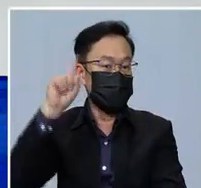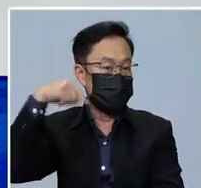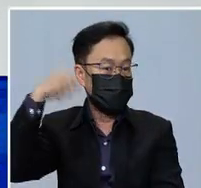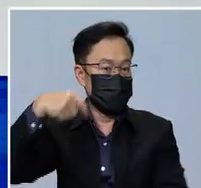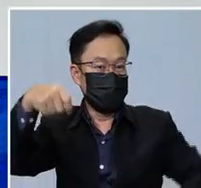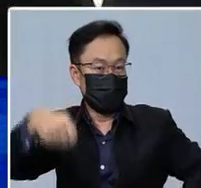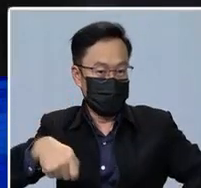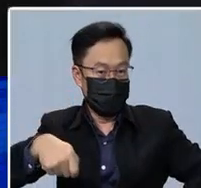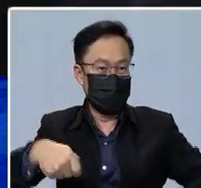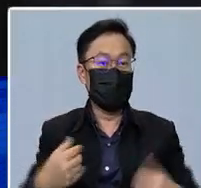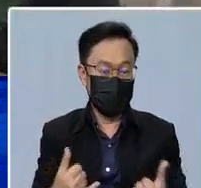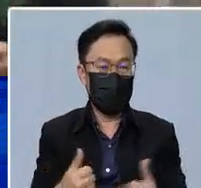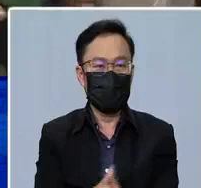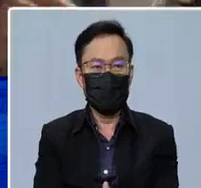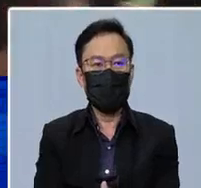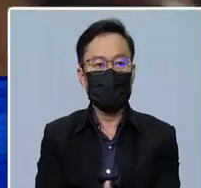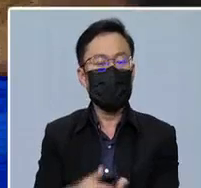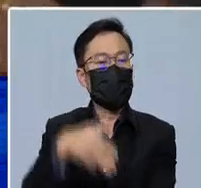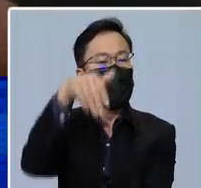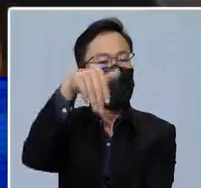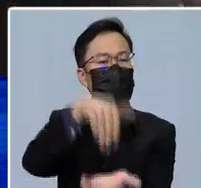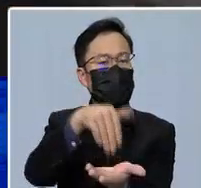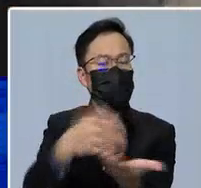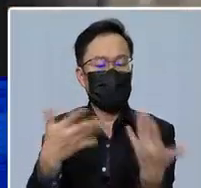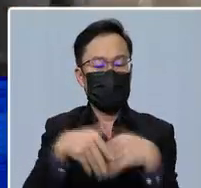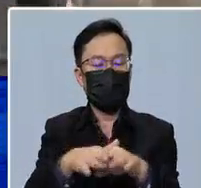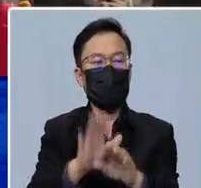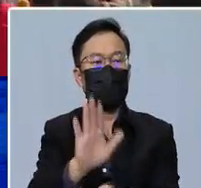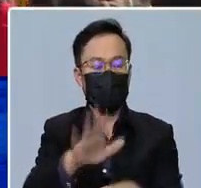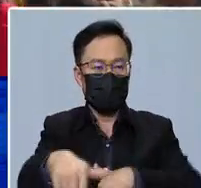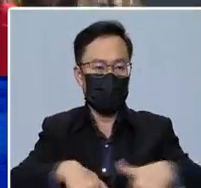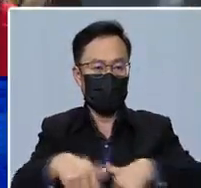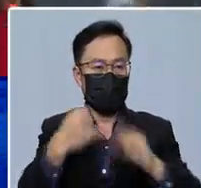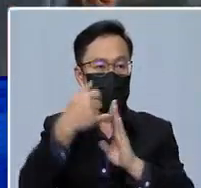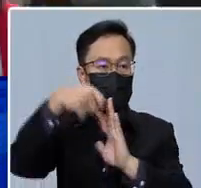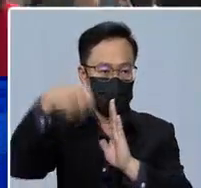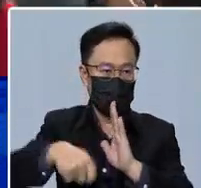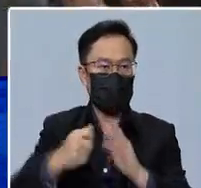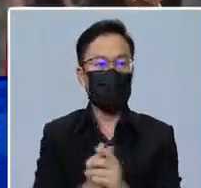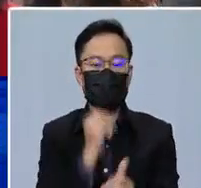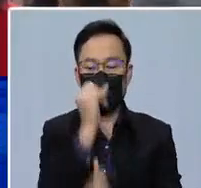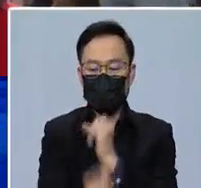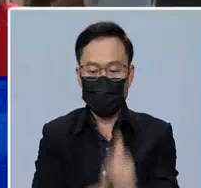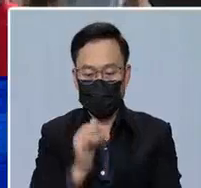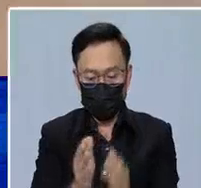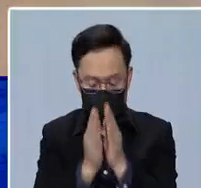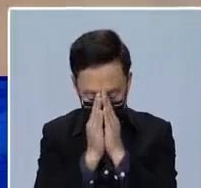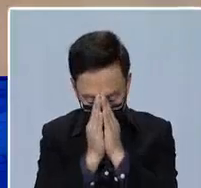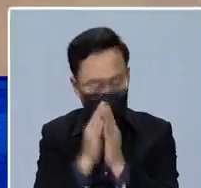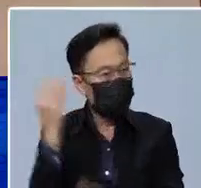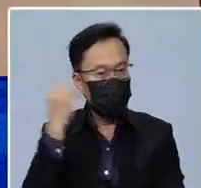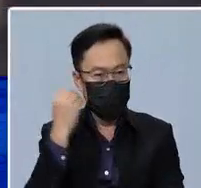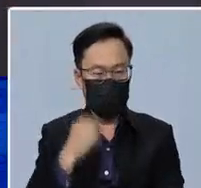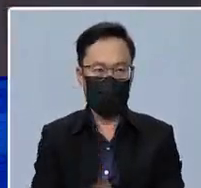ซึ่งถือได้ว่าเป็นจุดศูนย์รวมจิตใจของประชาชนในจังหวัดครับประชาชนต่างเดินทางมากราบไหว้ขอพรกันอย่างต่อเนื่องเราได้พูดคุยสอบถามกับประ